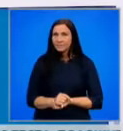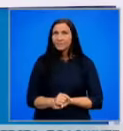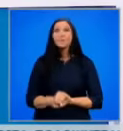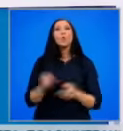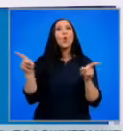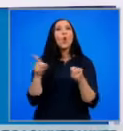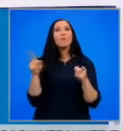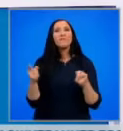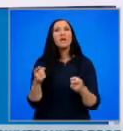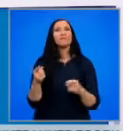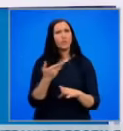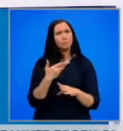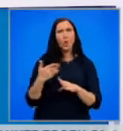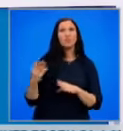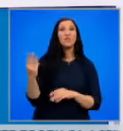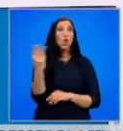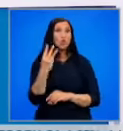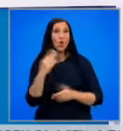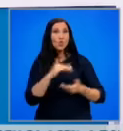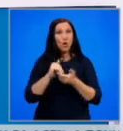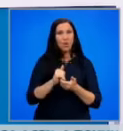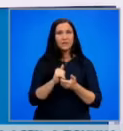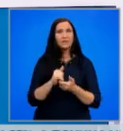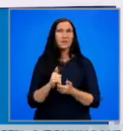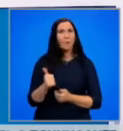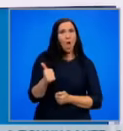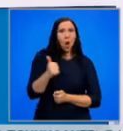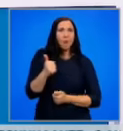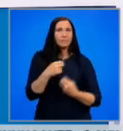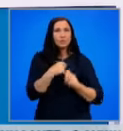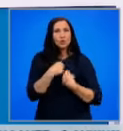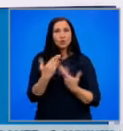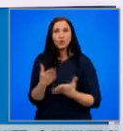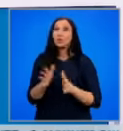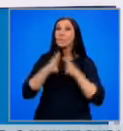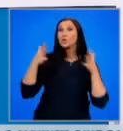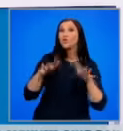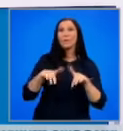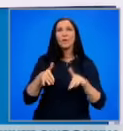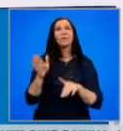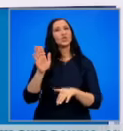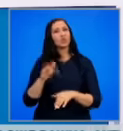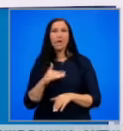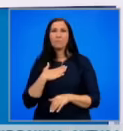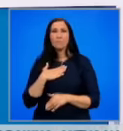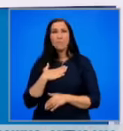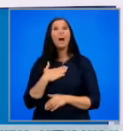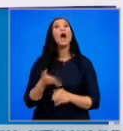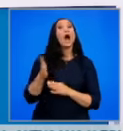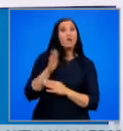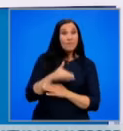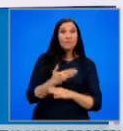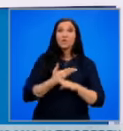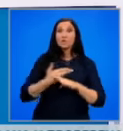И така, управляващите от вече тройната коалиция са оптимистично настроени, че мнозинство в парламента ще се постигне. Въпреки,